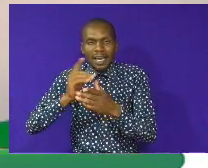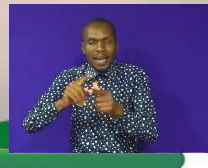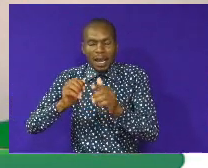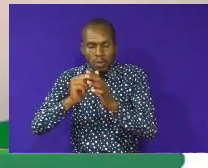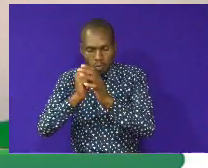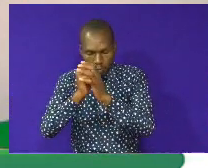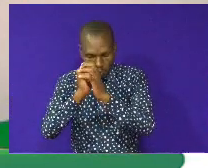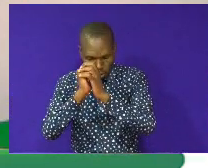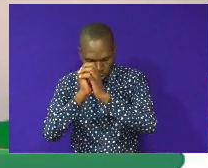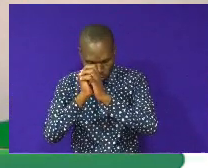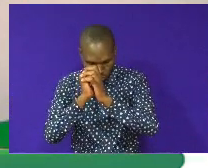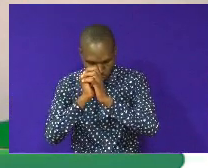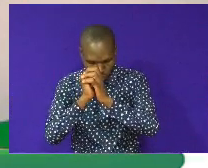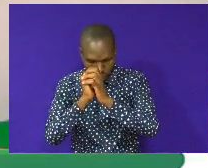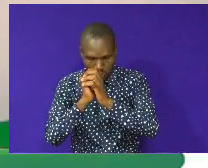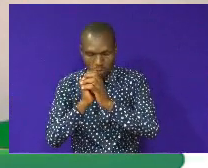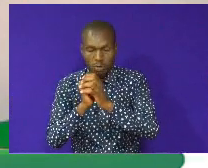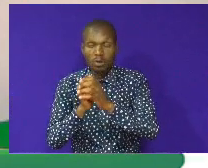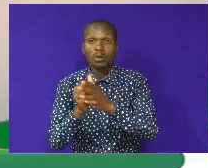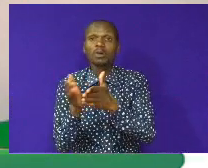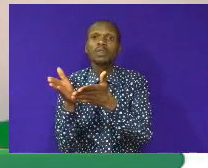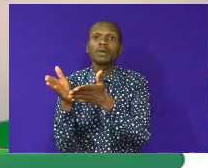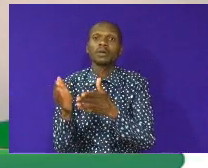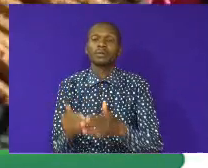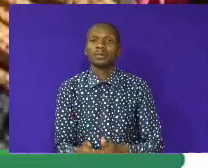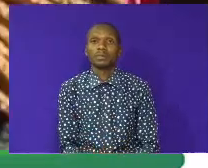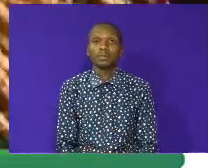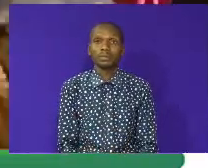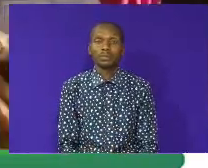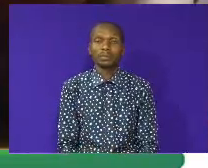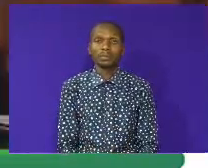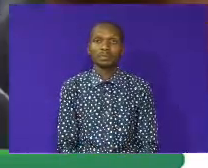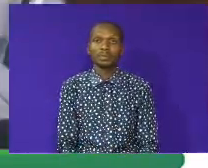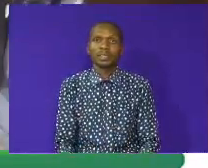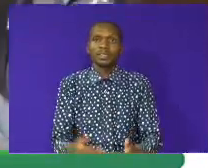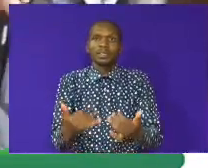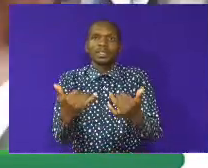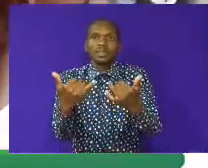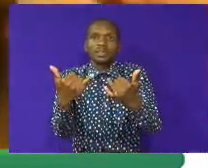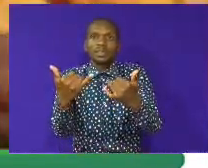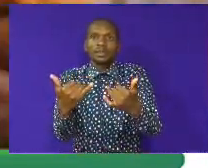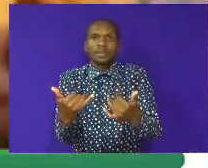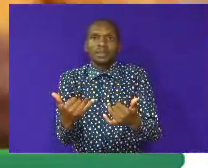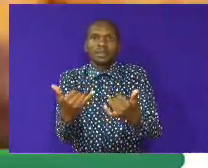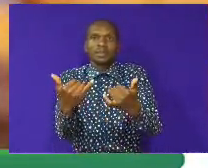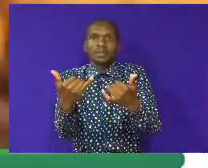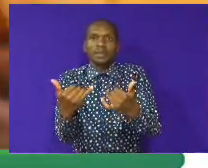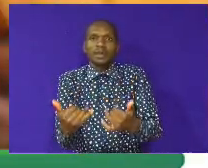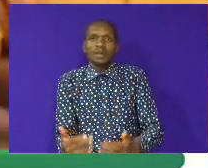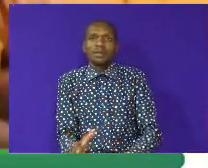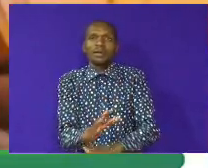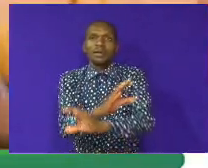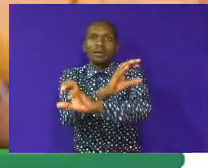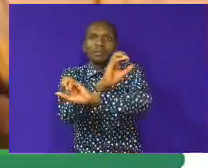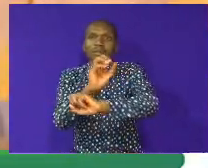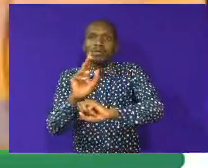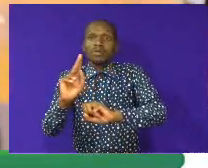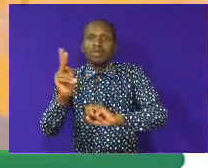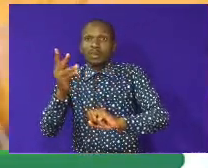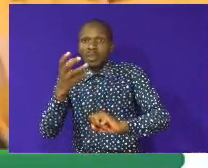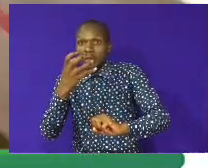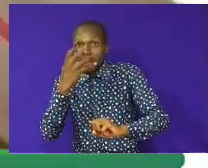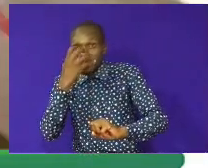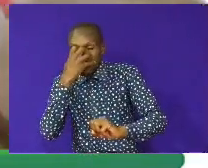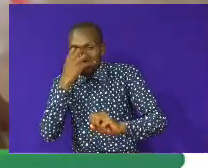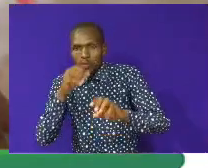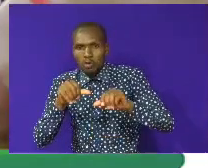ase obwama umurikeito Mildred Mumanyi norovoti uru Kovono eserekali eye kuragwa no murai bwense Dr. William Ruto egendete